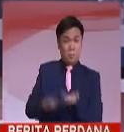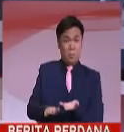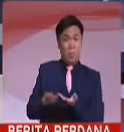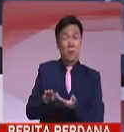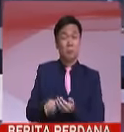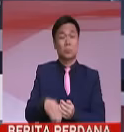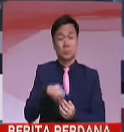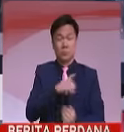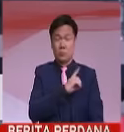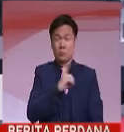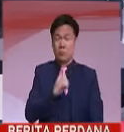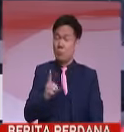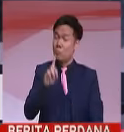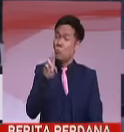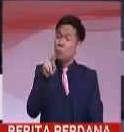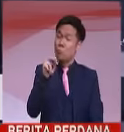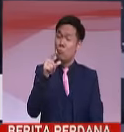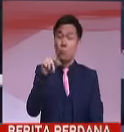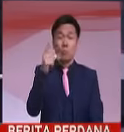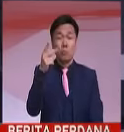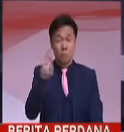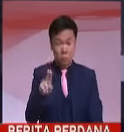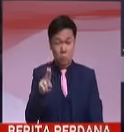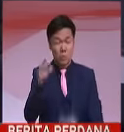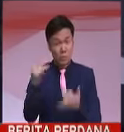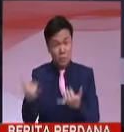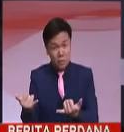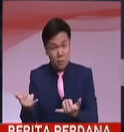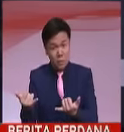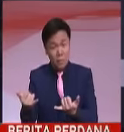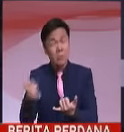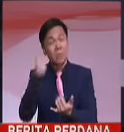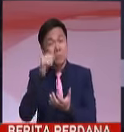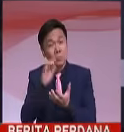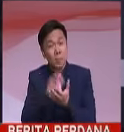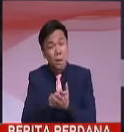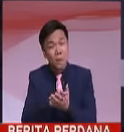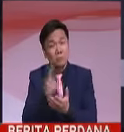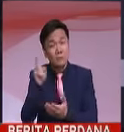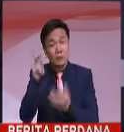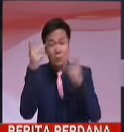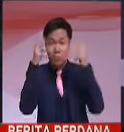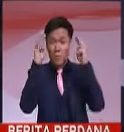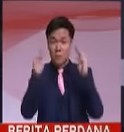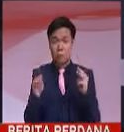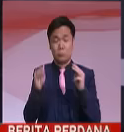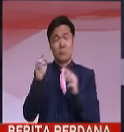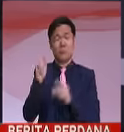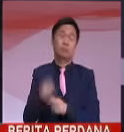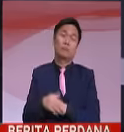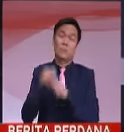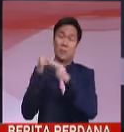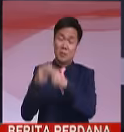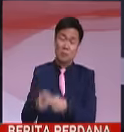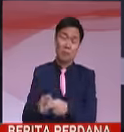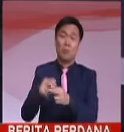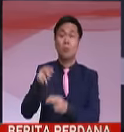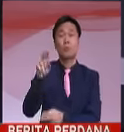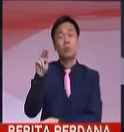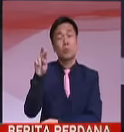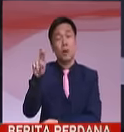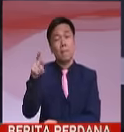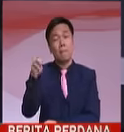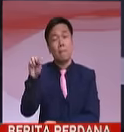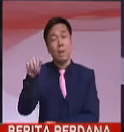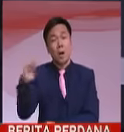Profesor di rajaongko Aziz hari ini baru kepada Perdana Menteri kedua Tun Abdul Razak Hussein tundraha Muhammad